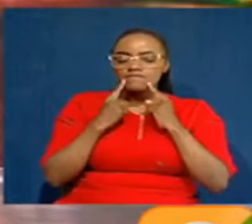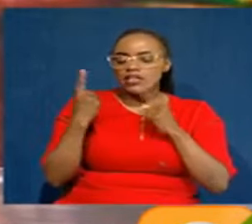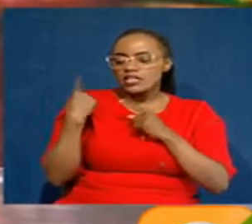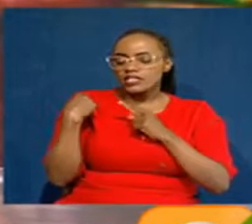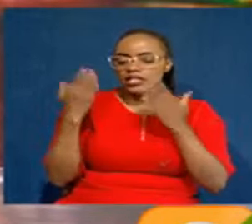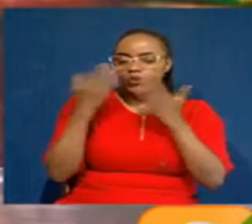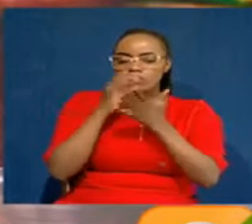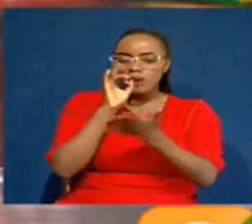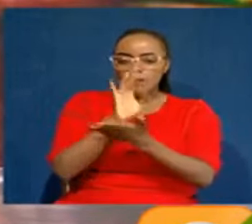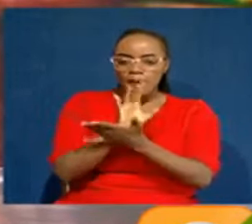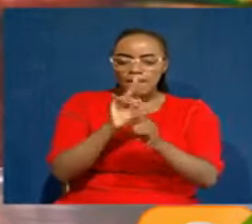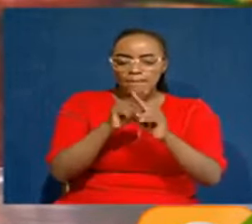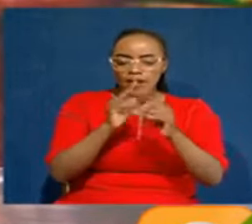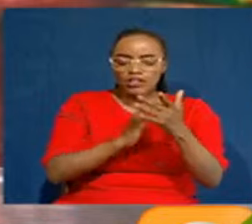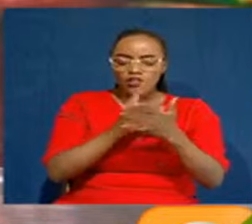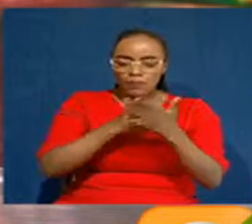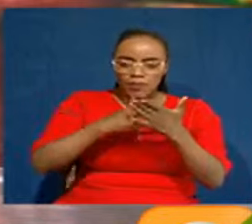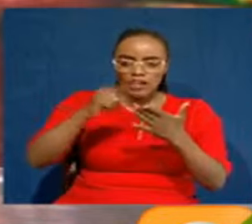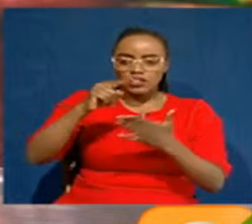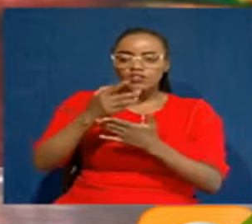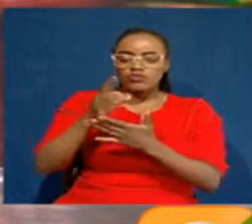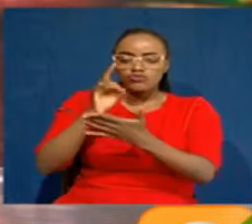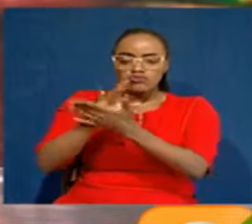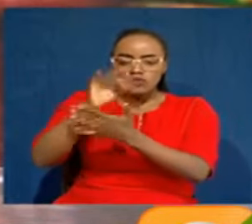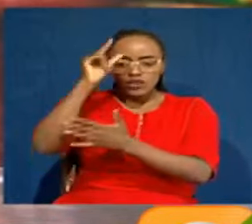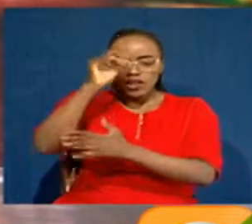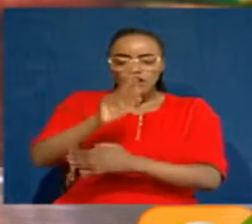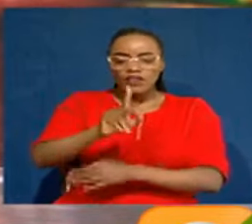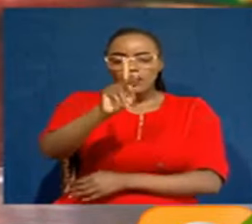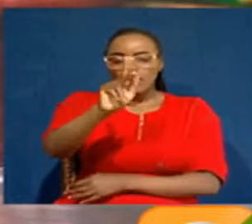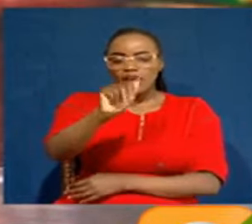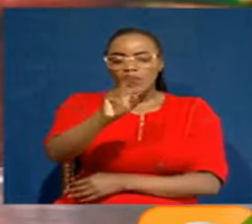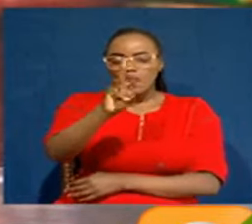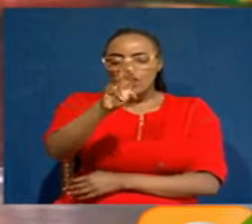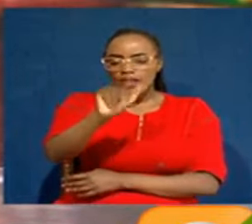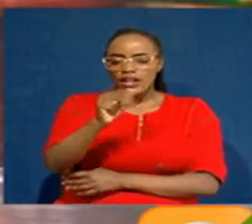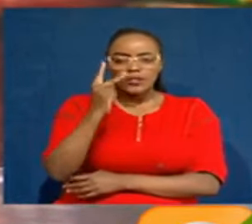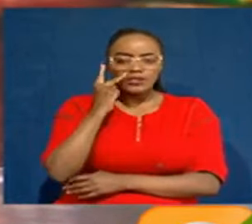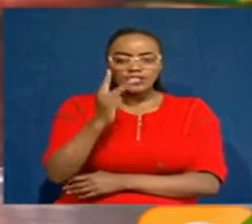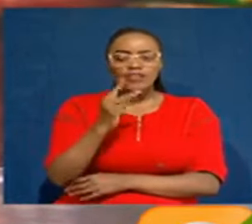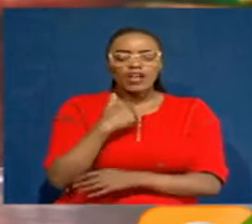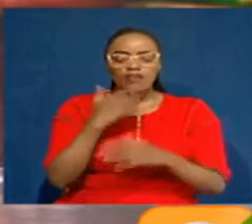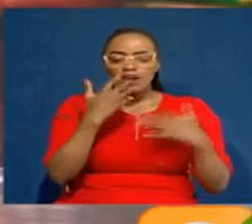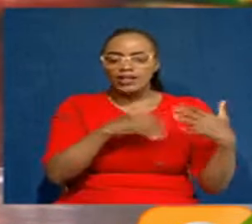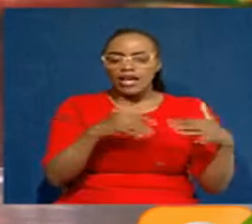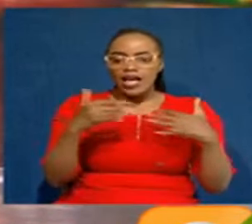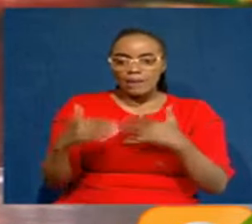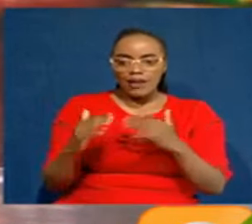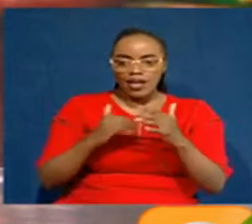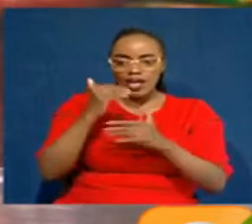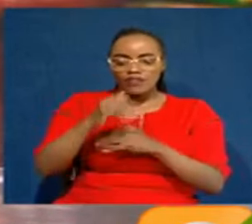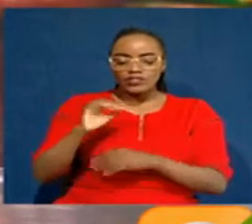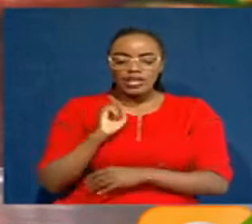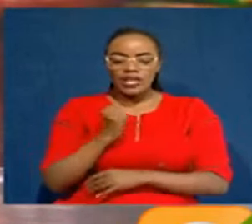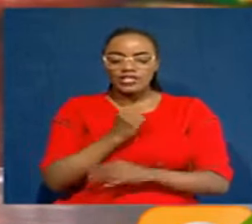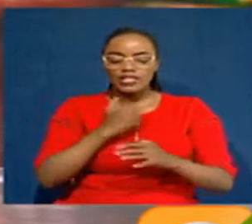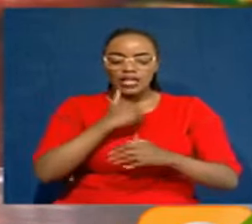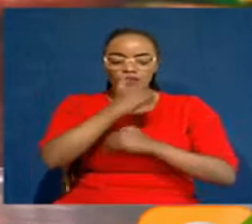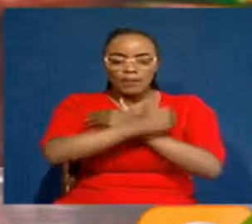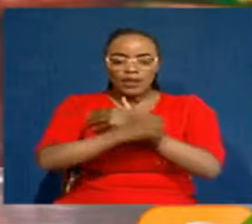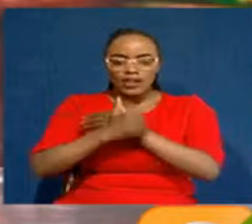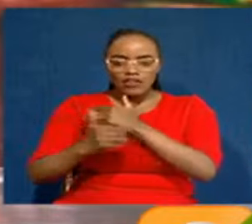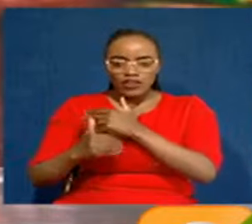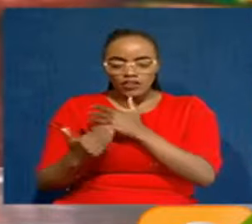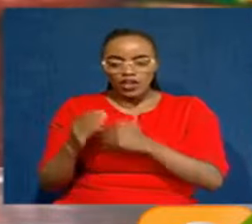usiku. Hata hivyo, kupitishwa kwa hoja ya kumfurusha gavana Mwangaza ilishuhudia kizaazaa bungeni, baadhi ya maseneta wakijeruhiwa,